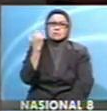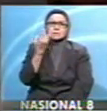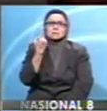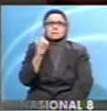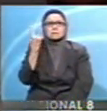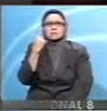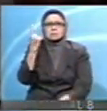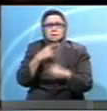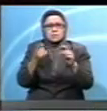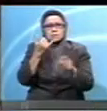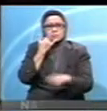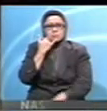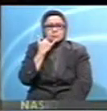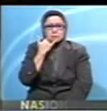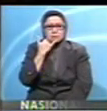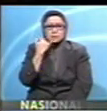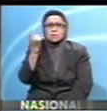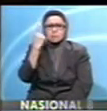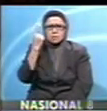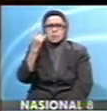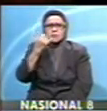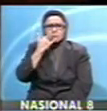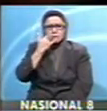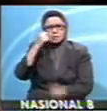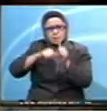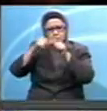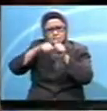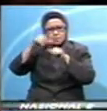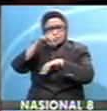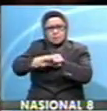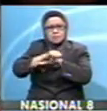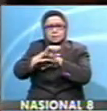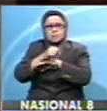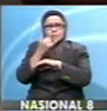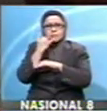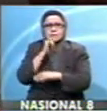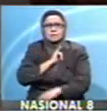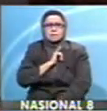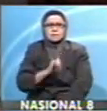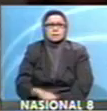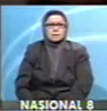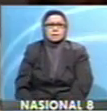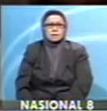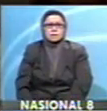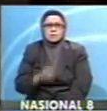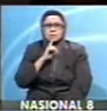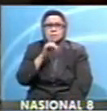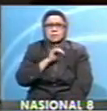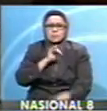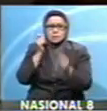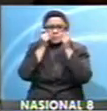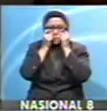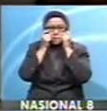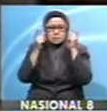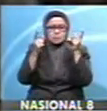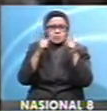B pun a selalu telefon ti-tiap malam dia saya memang saya terkejutah